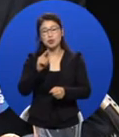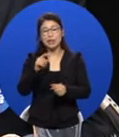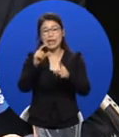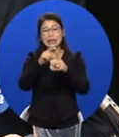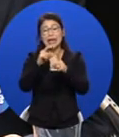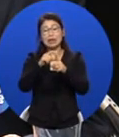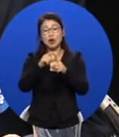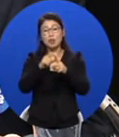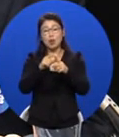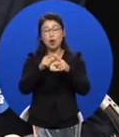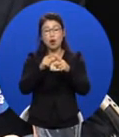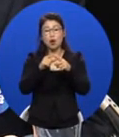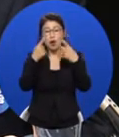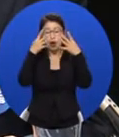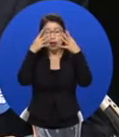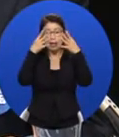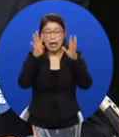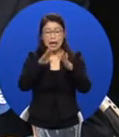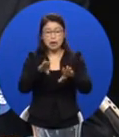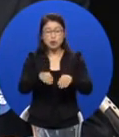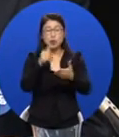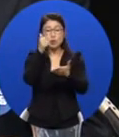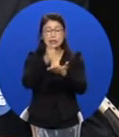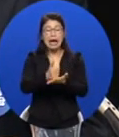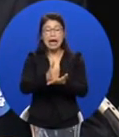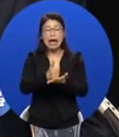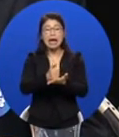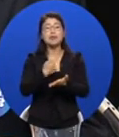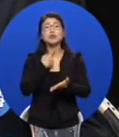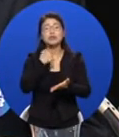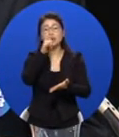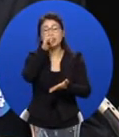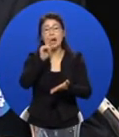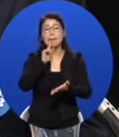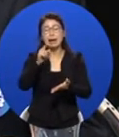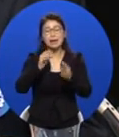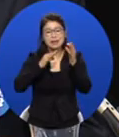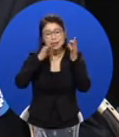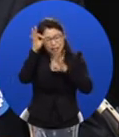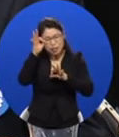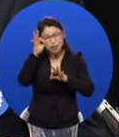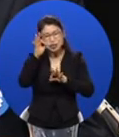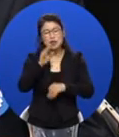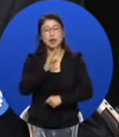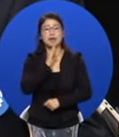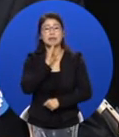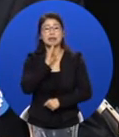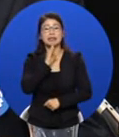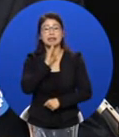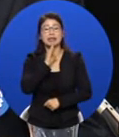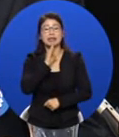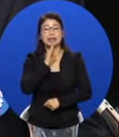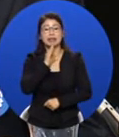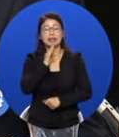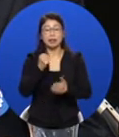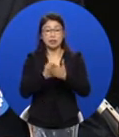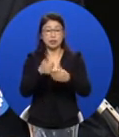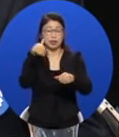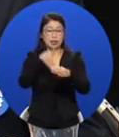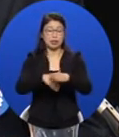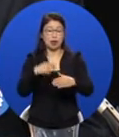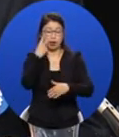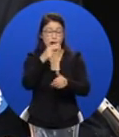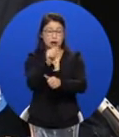총장도 해봤다라는 말이 나와서 총장까지 해본 사람이었죠. 예, 예, 실수를 했는데 그래서 선관위에서 우리 위 후보